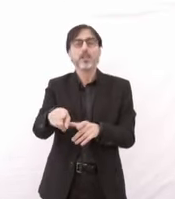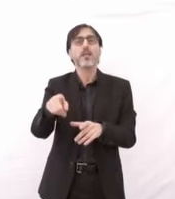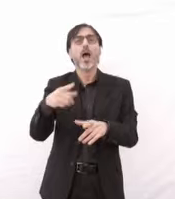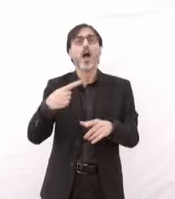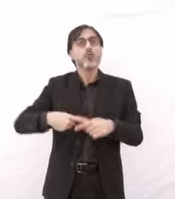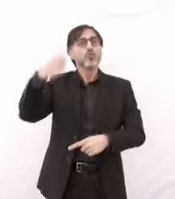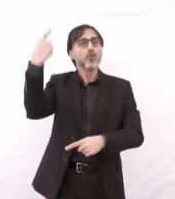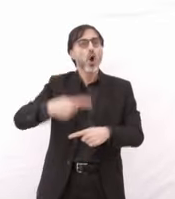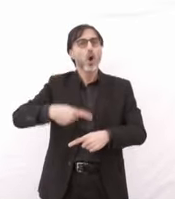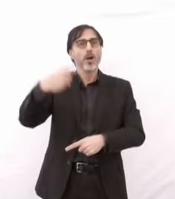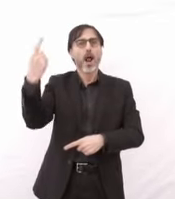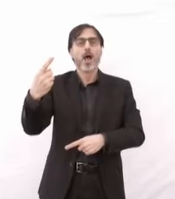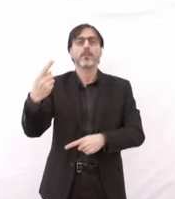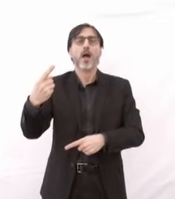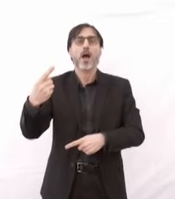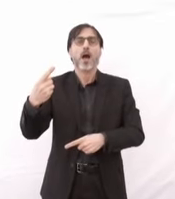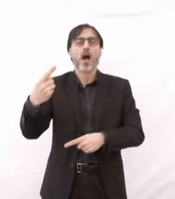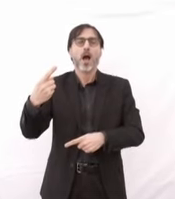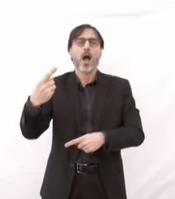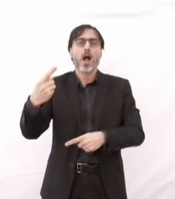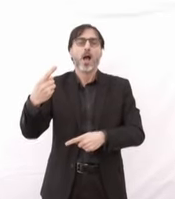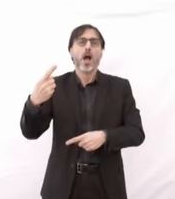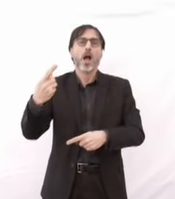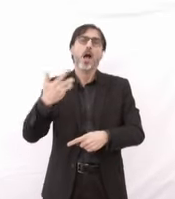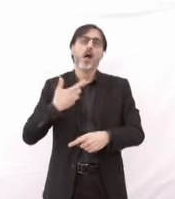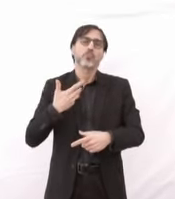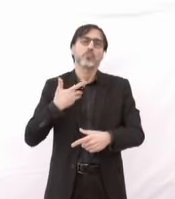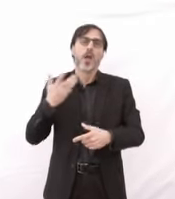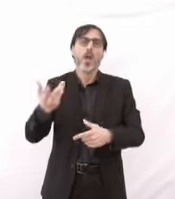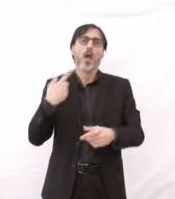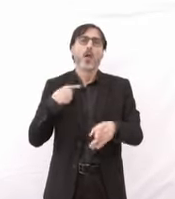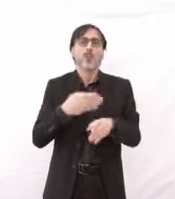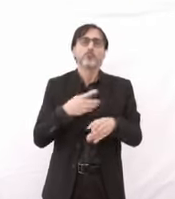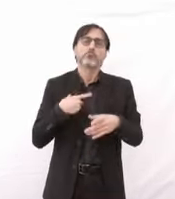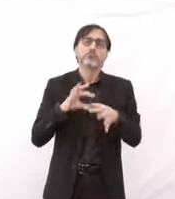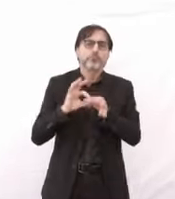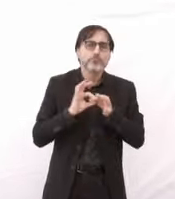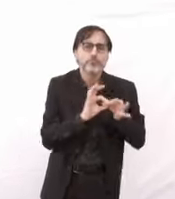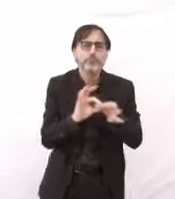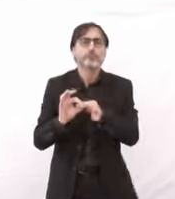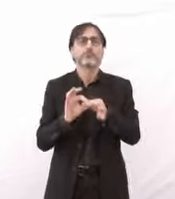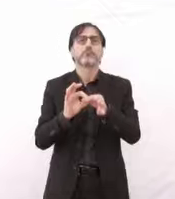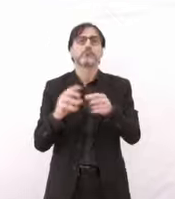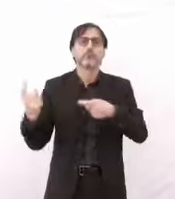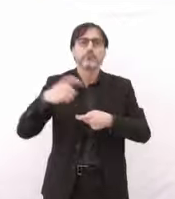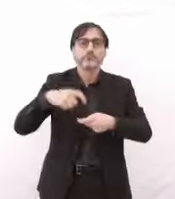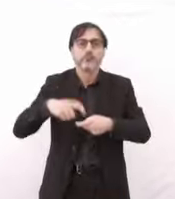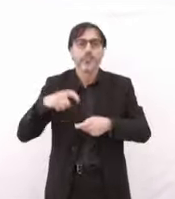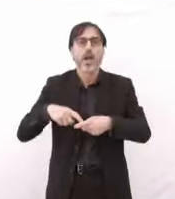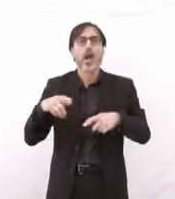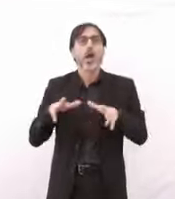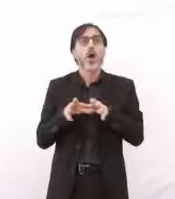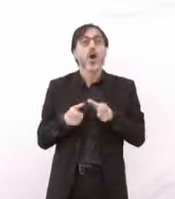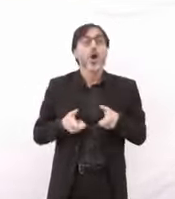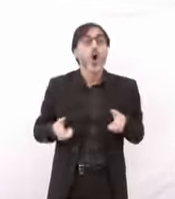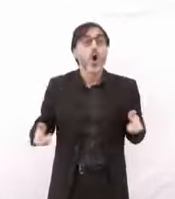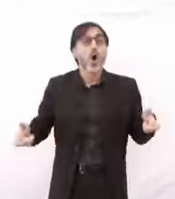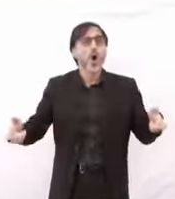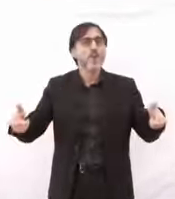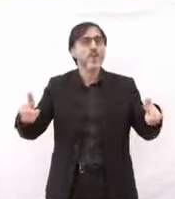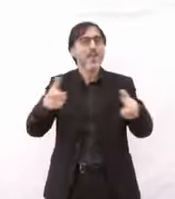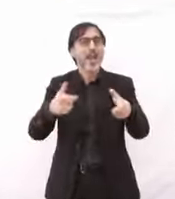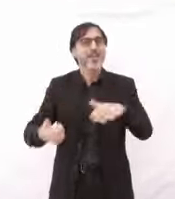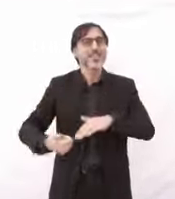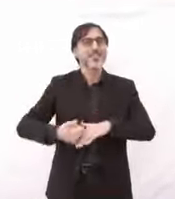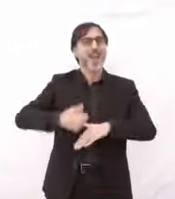la giornata è stata accompagnata dalla condivisione, dall'adesione della conferenza dei